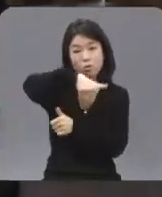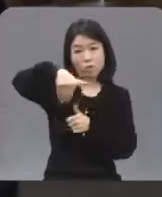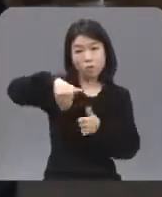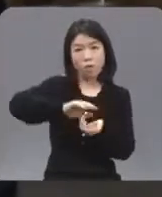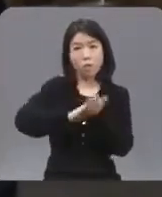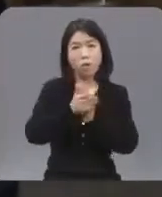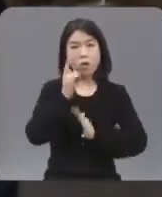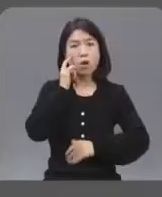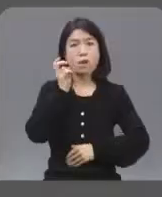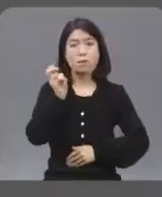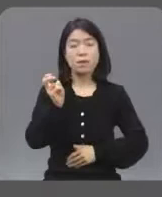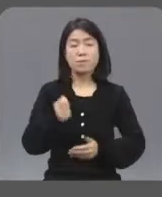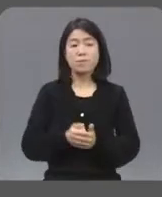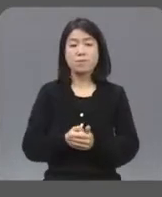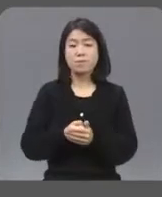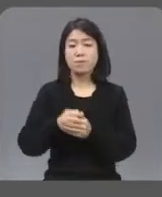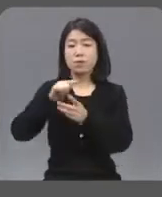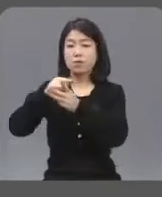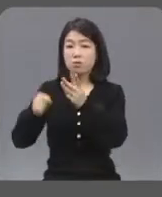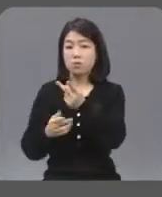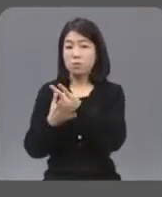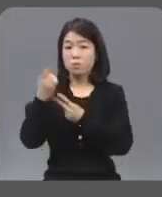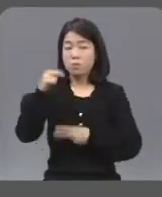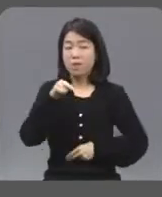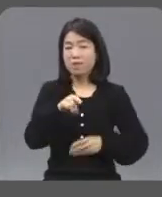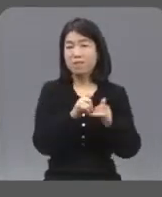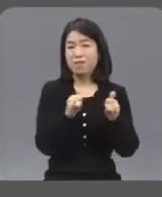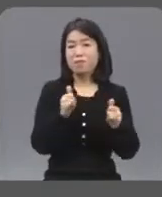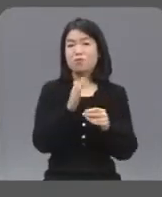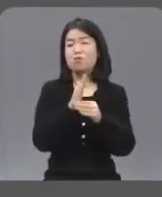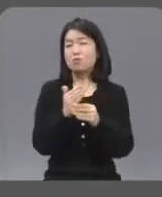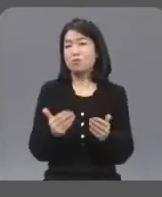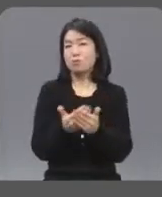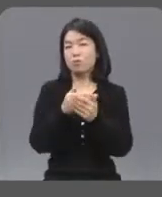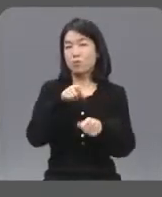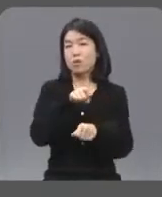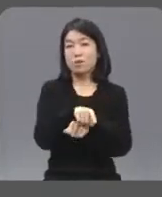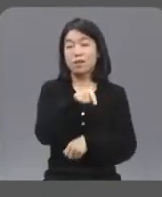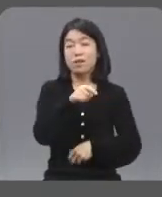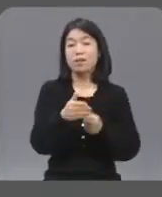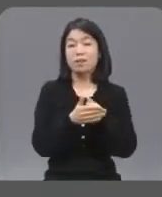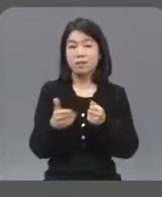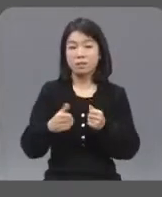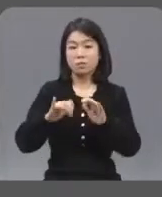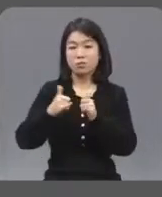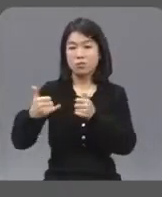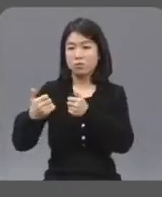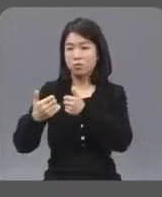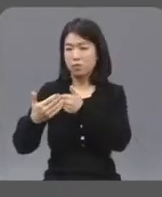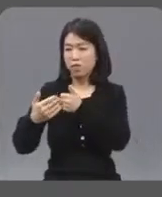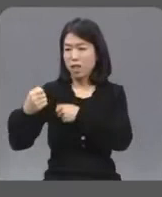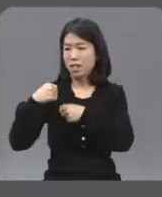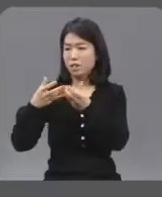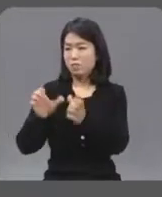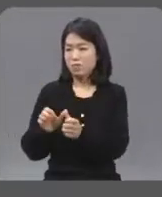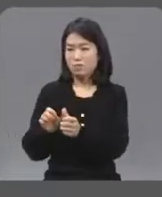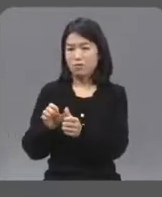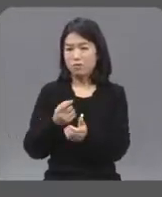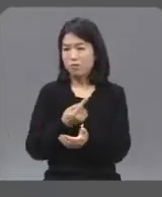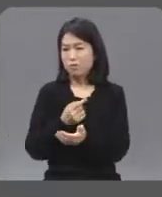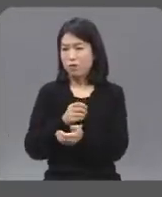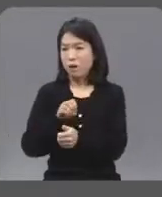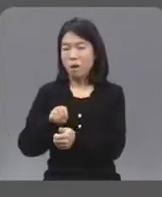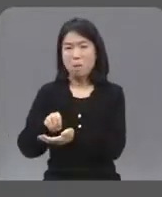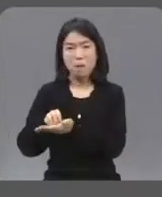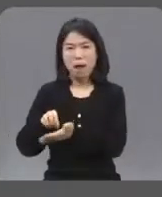변수가 되고 있습니다. 윤석열과 단일화하면 이 사람들은 중도 진보적인 성향이기 때문에 국민의힘으로 가지는 않는 층들이란